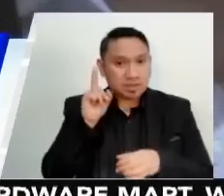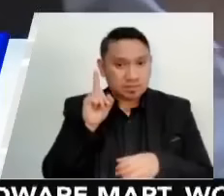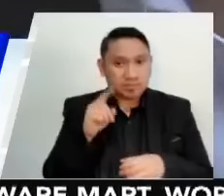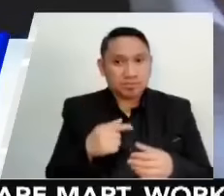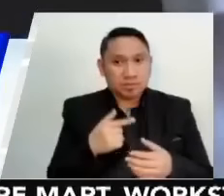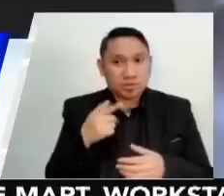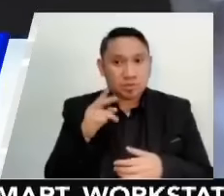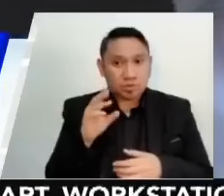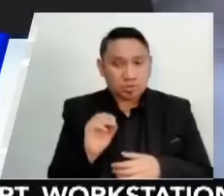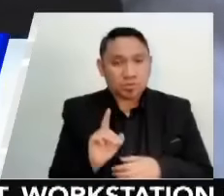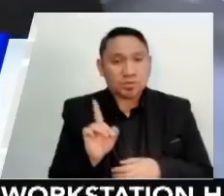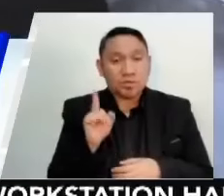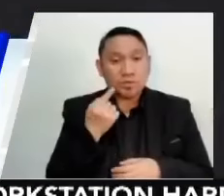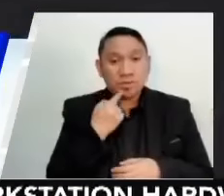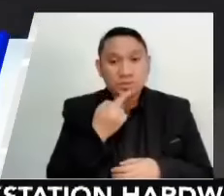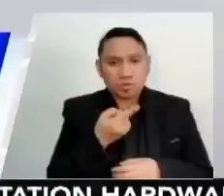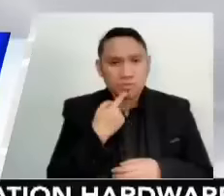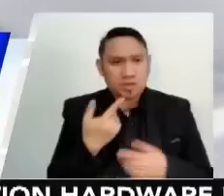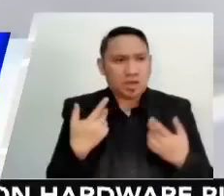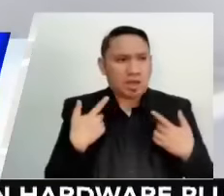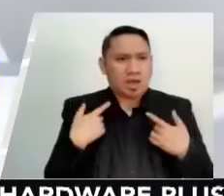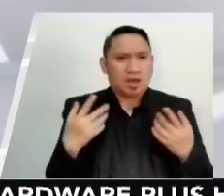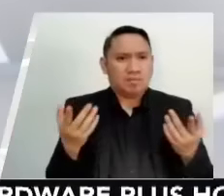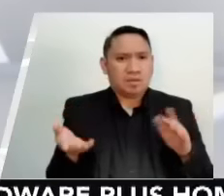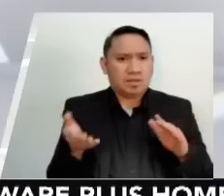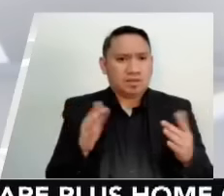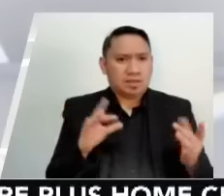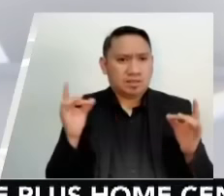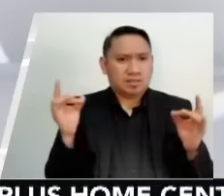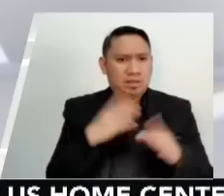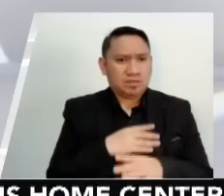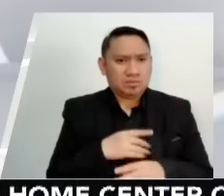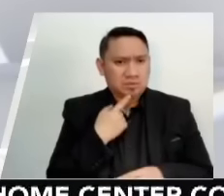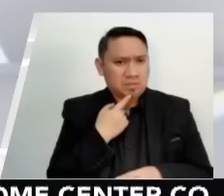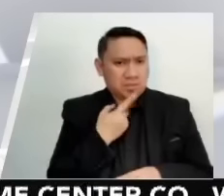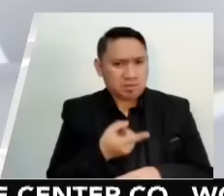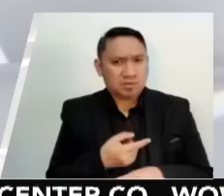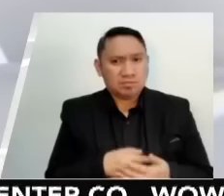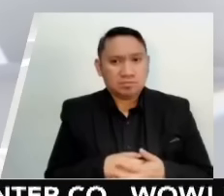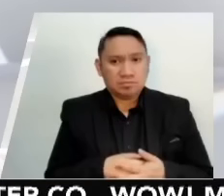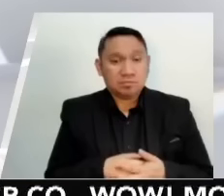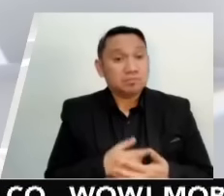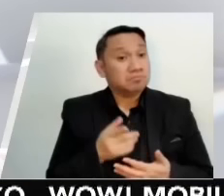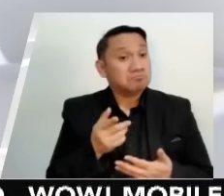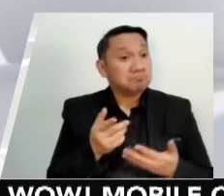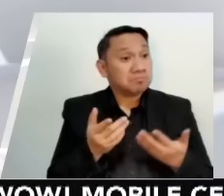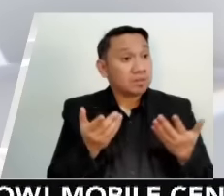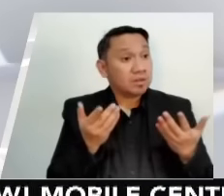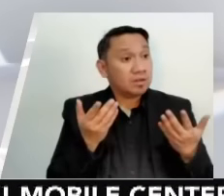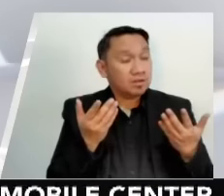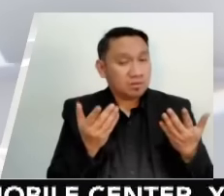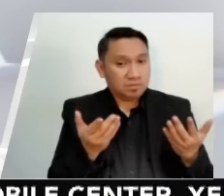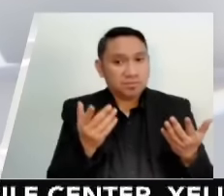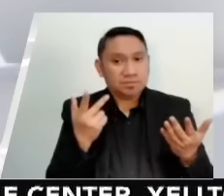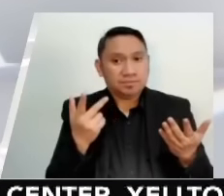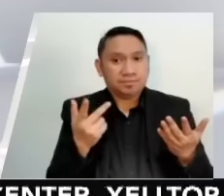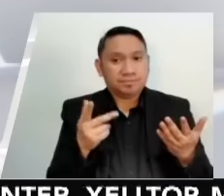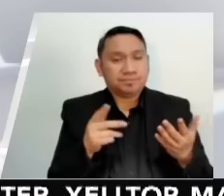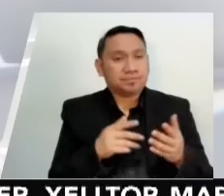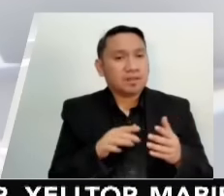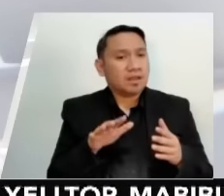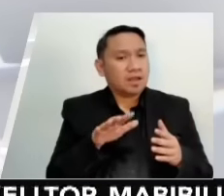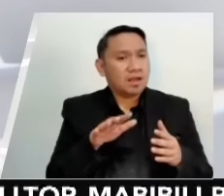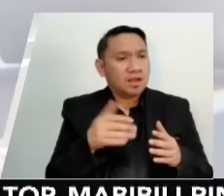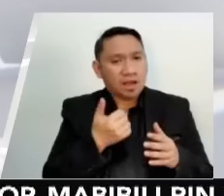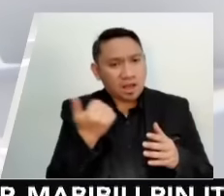nang nagsabing may death threat daw sa kanya. Kasi lamang po yung nandoon po sa building po na yon at palayo po doon sa ibang mga